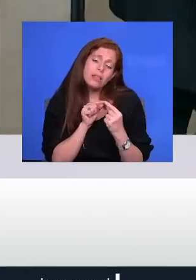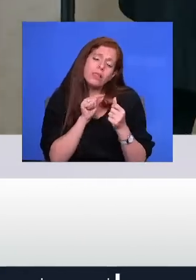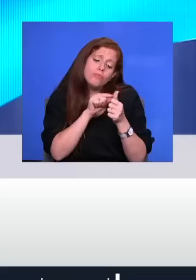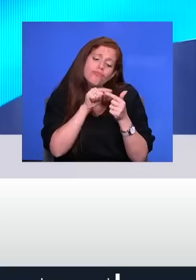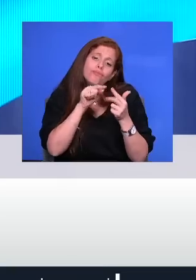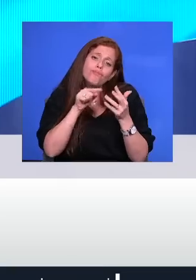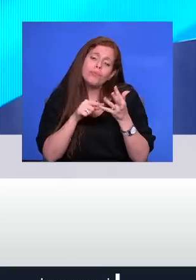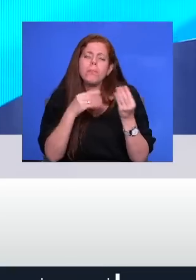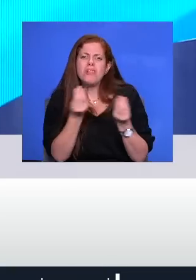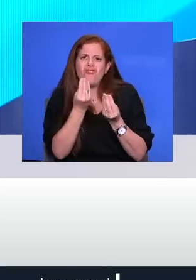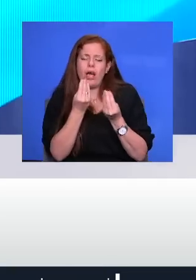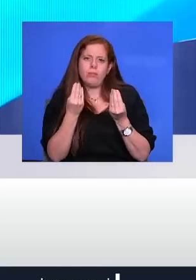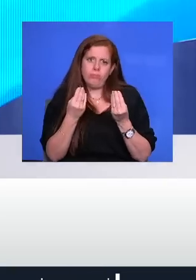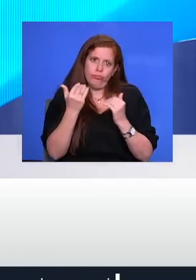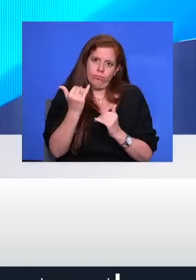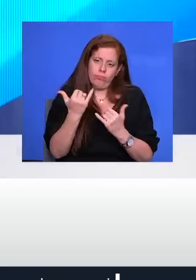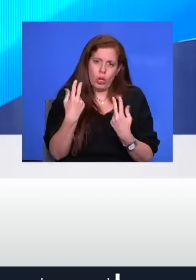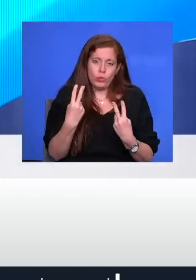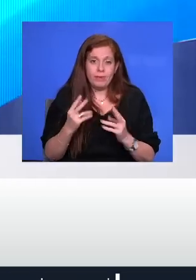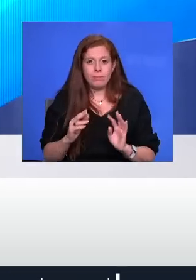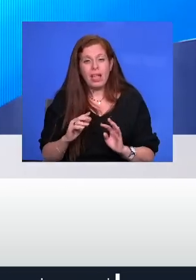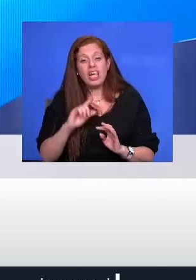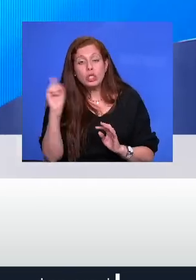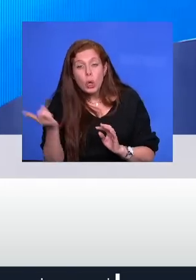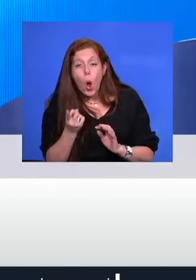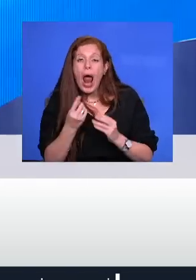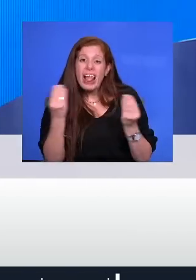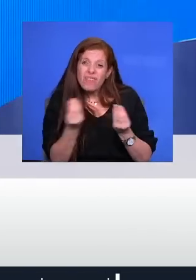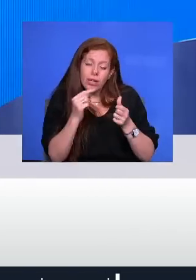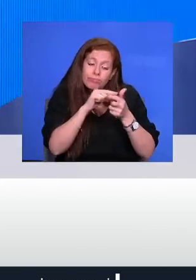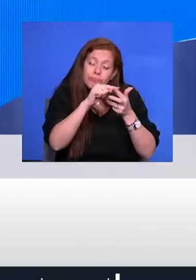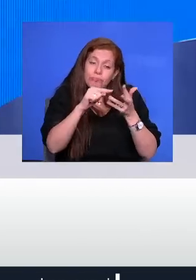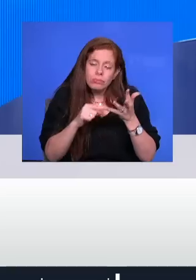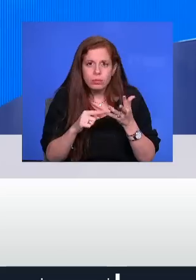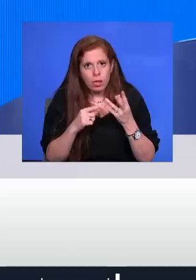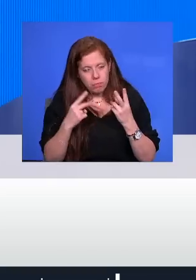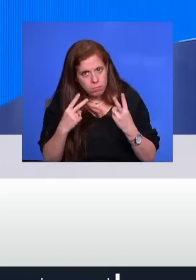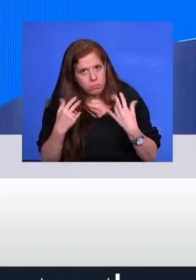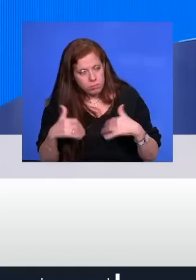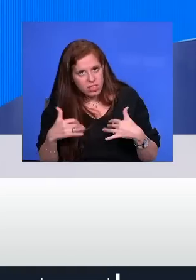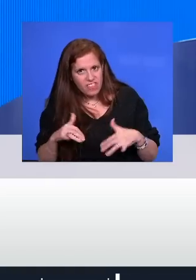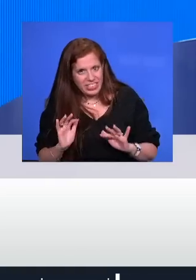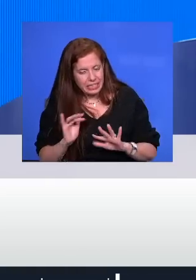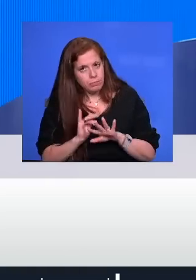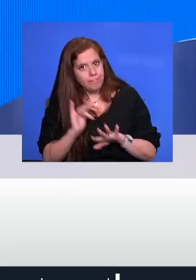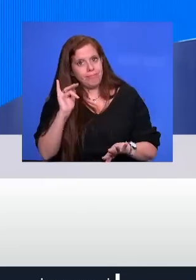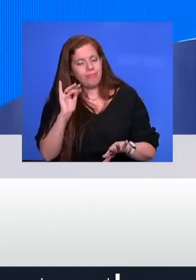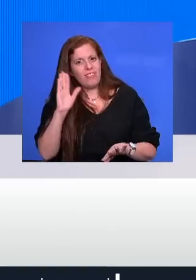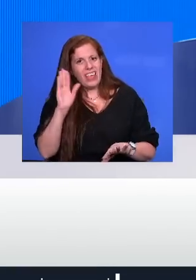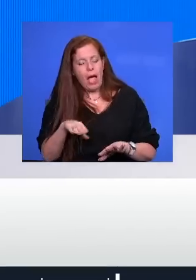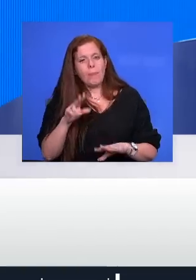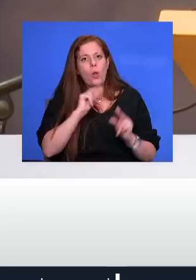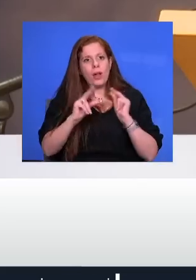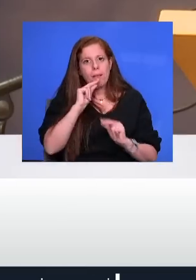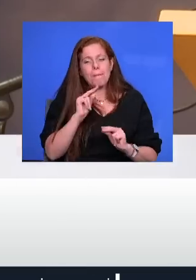שעל הפרק. אלא שכל הנושאים השוטפים כמעט הם נפיצים. ודי אם נזכיר את נושא החקיקה